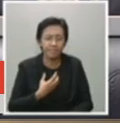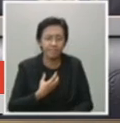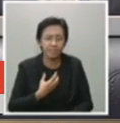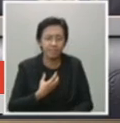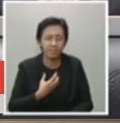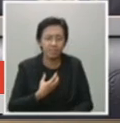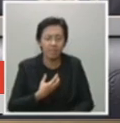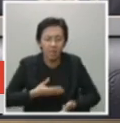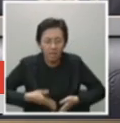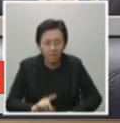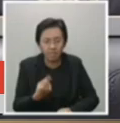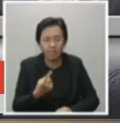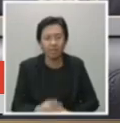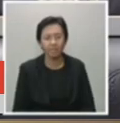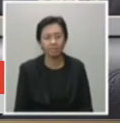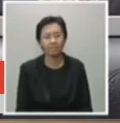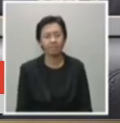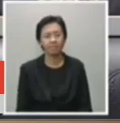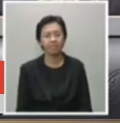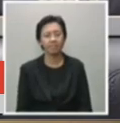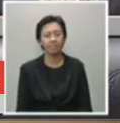กิดมาอีกครั้งหนึ่ง